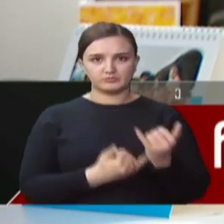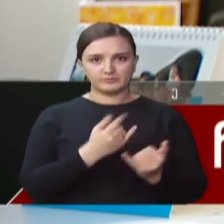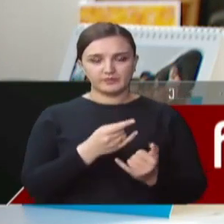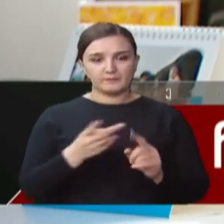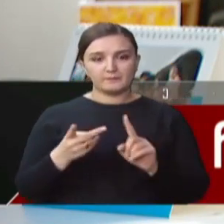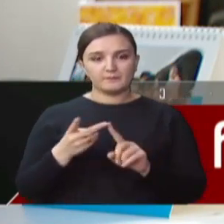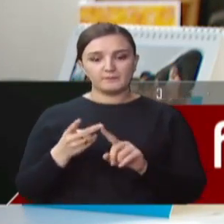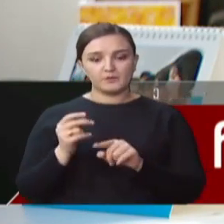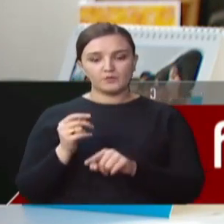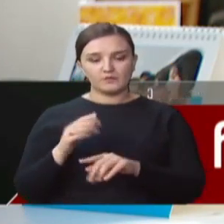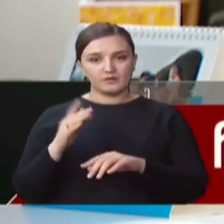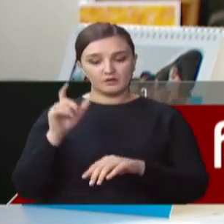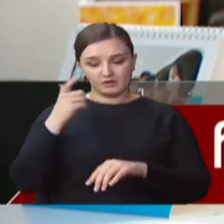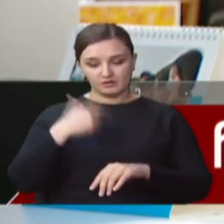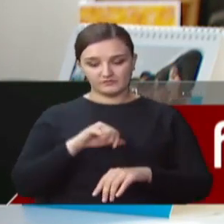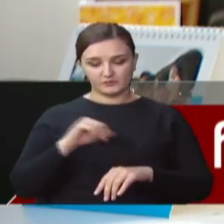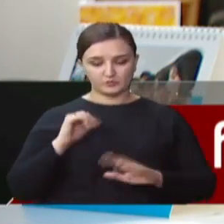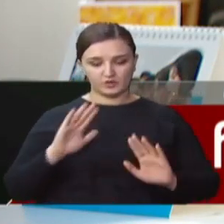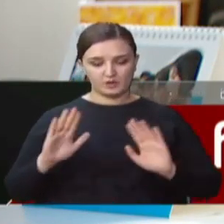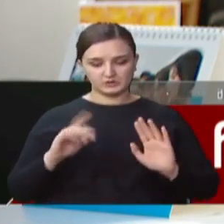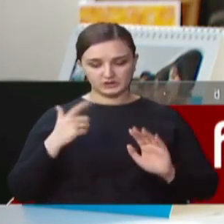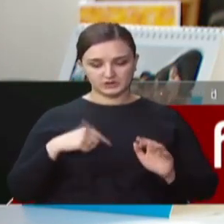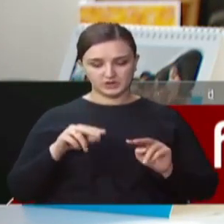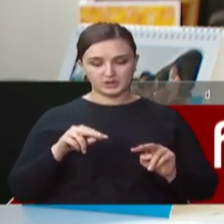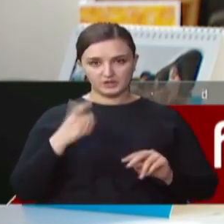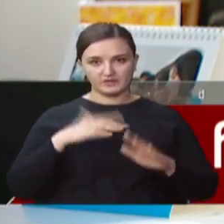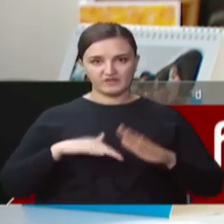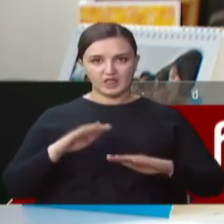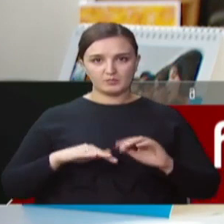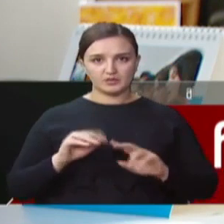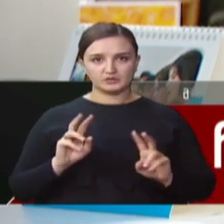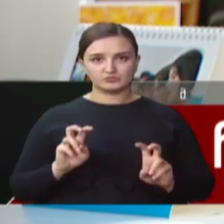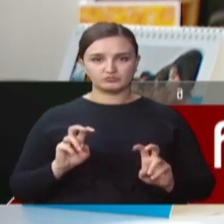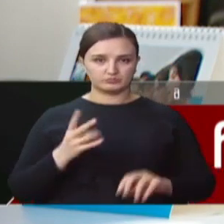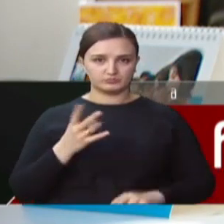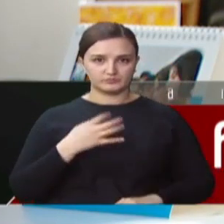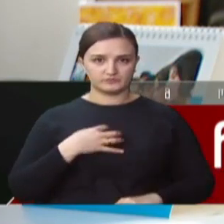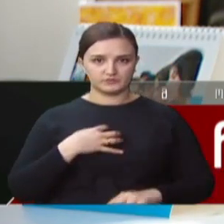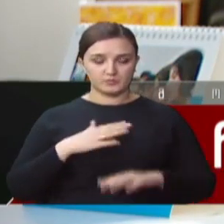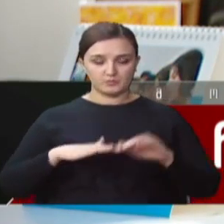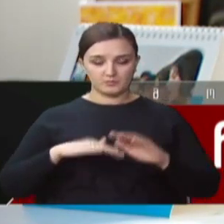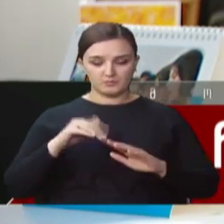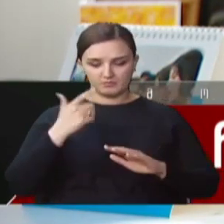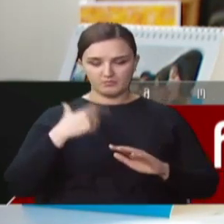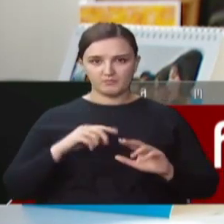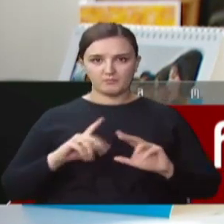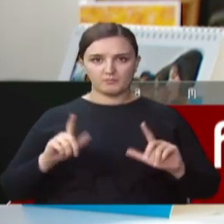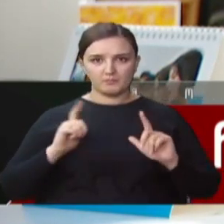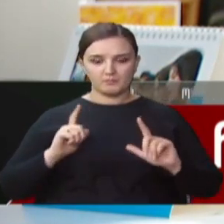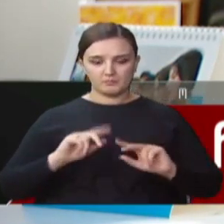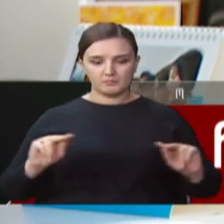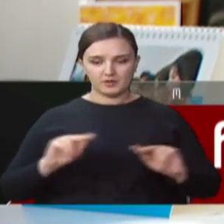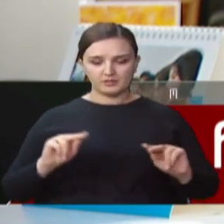რასაკურველია, კვალიფიკაცია აღმზრდელ პედაგოგების არის გადამწყვეტი, იმიტომ რომ პედაგოგს უნდა შეეძლოს აი ამ